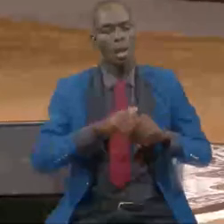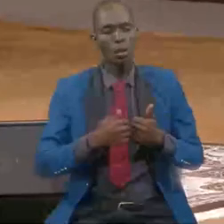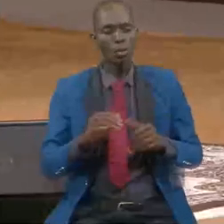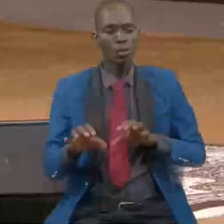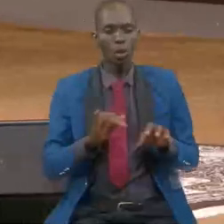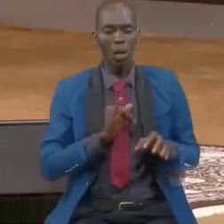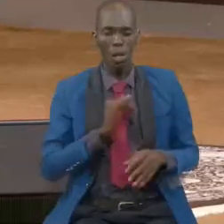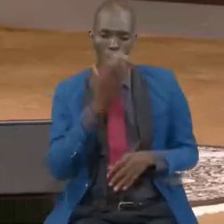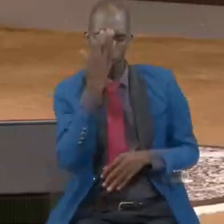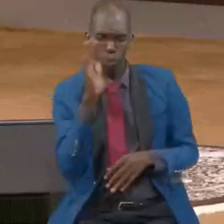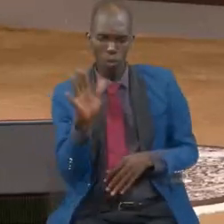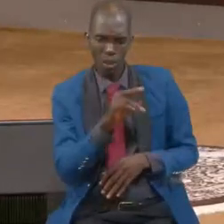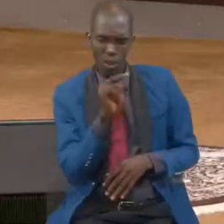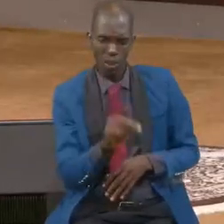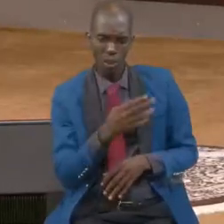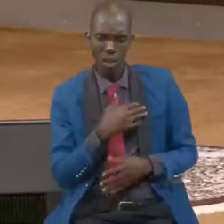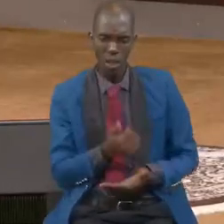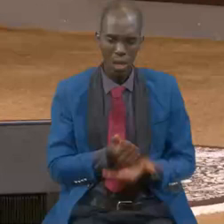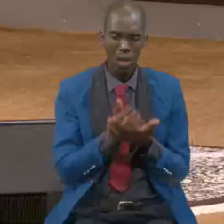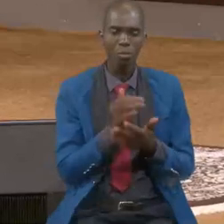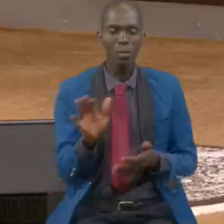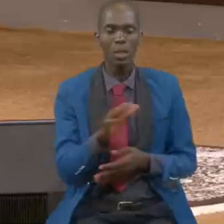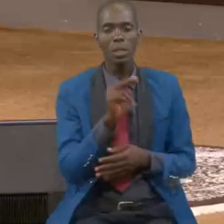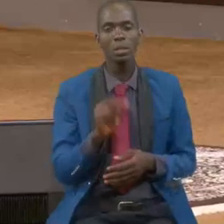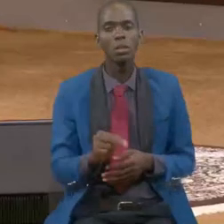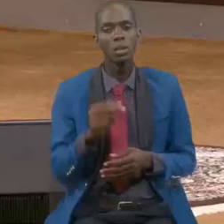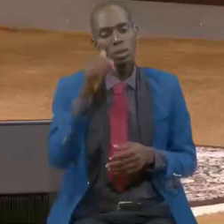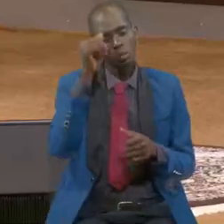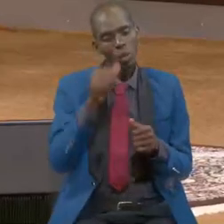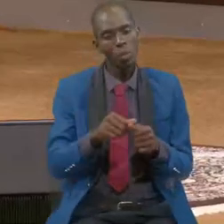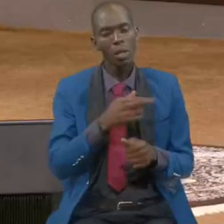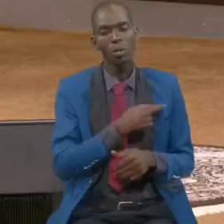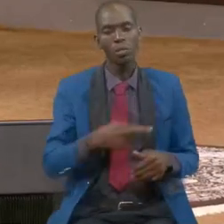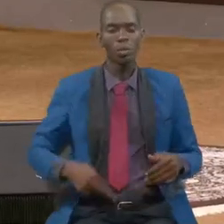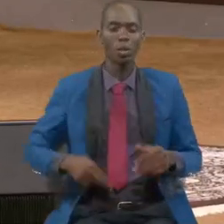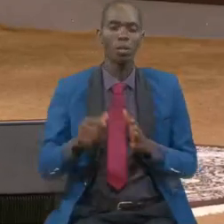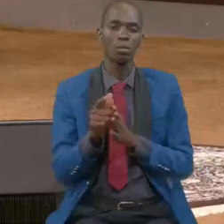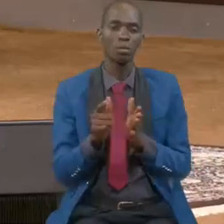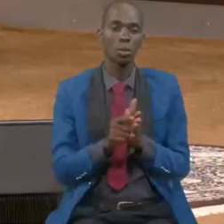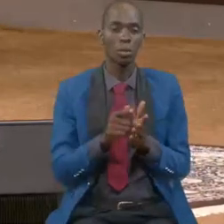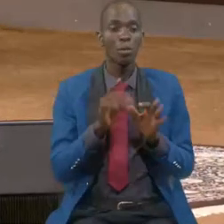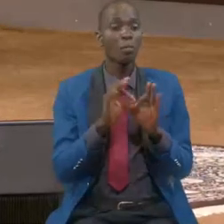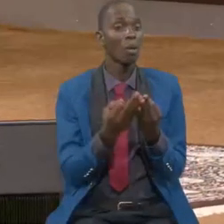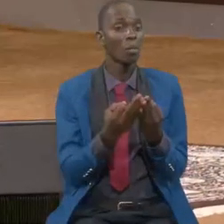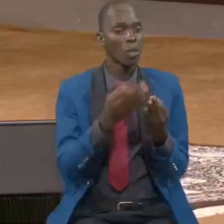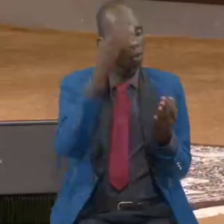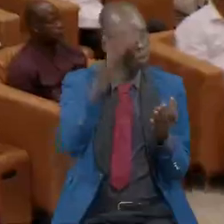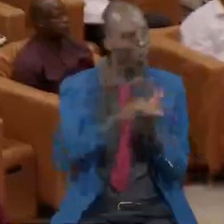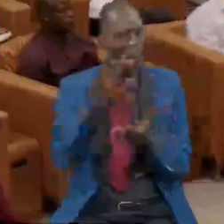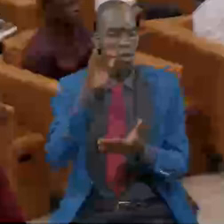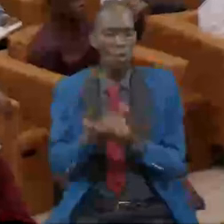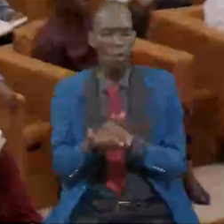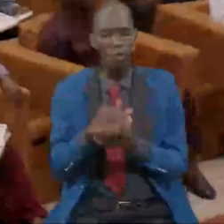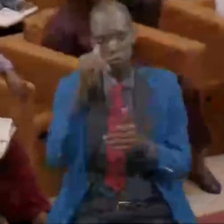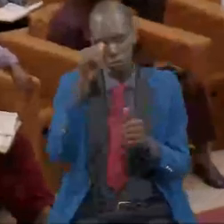dois les récompenser? Comment je vais tout faire pour satisfaire les employés? La loi royale. Entre mari et